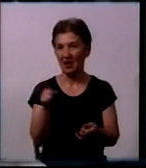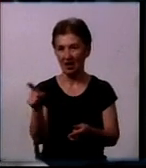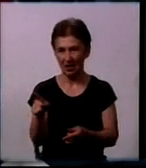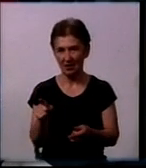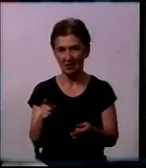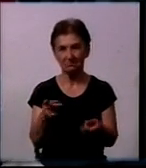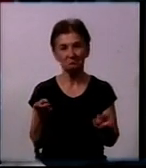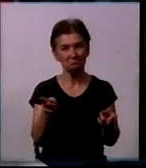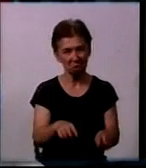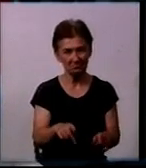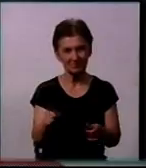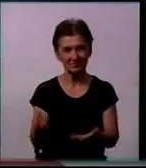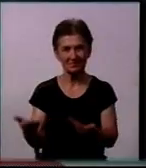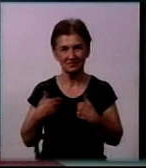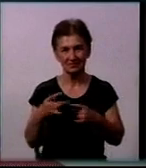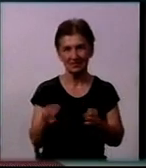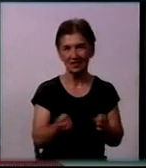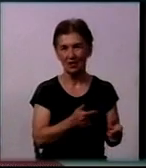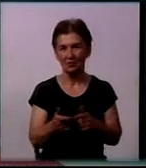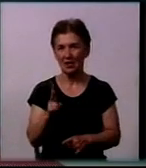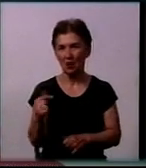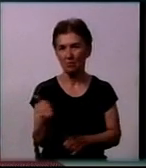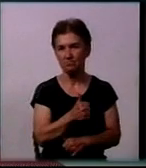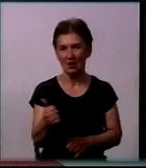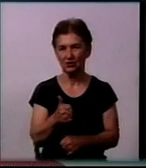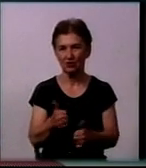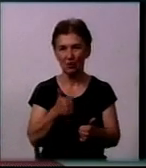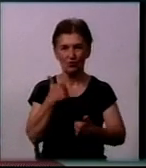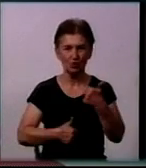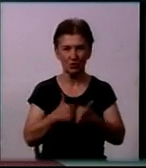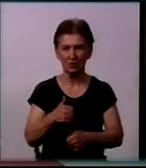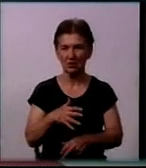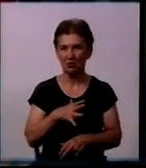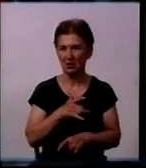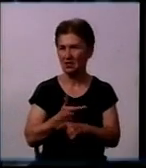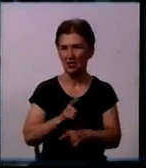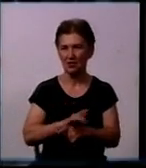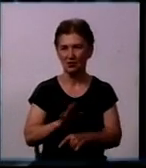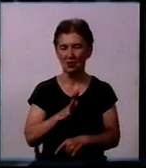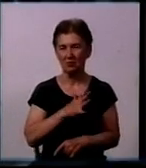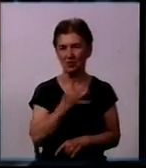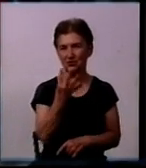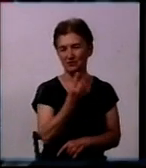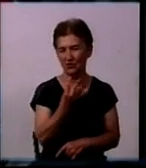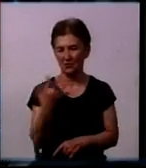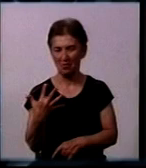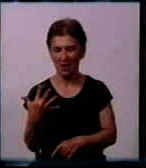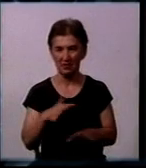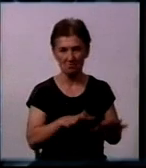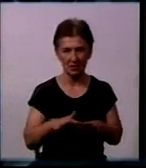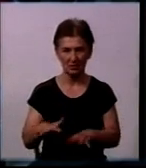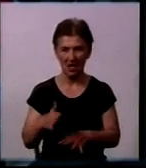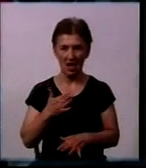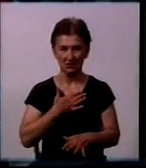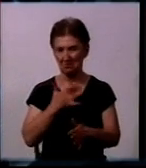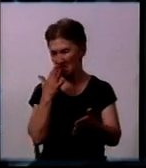затрималася. Підійшла з пропозицією підготувати її до першого турніру. Перший сезон у нас був не дуже хороший. Були 4-5 місця. Але ми поставили собі за